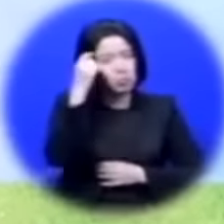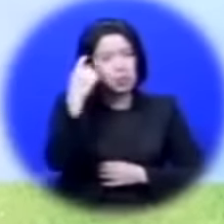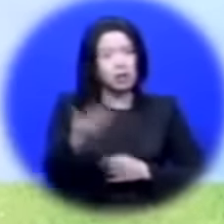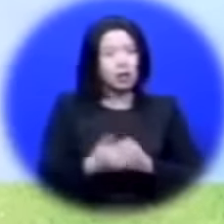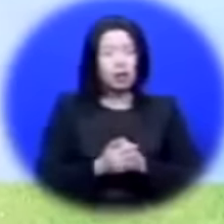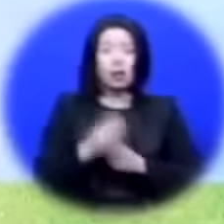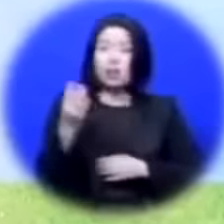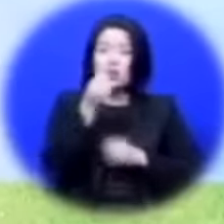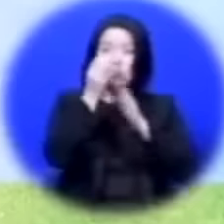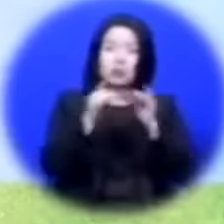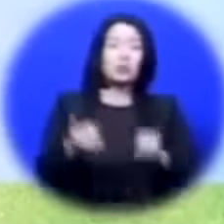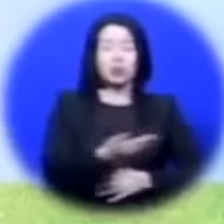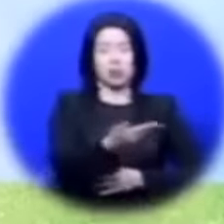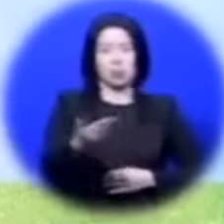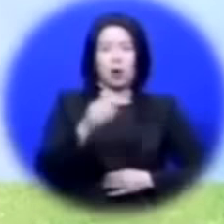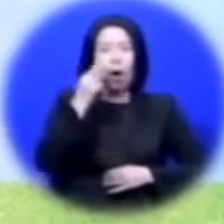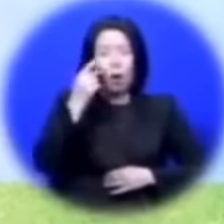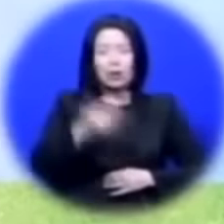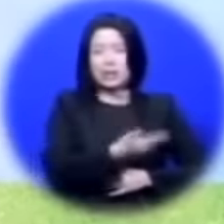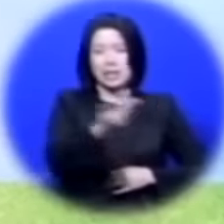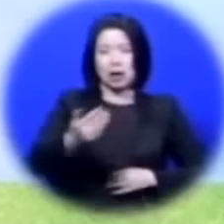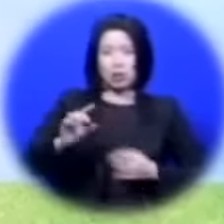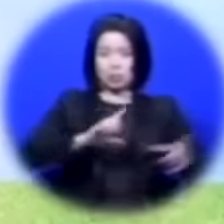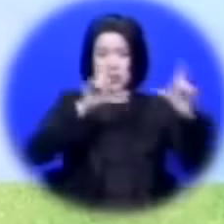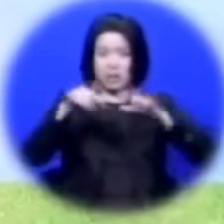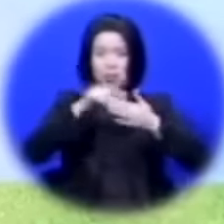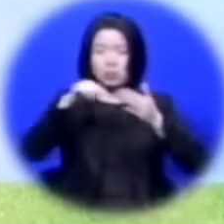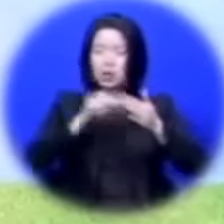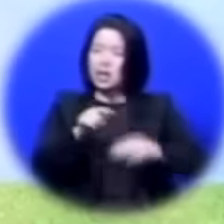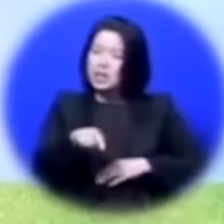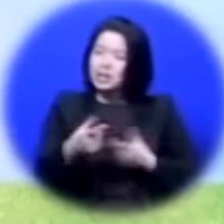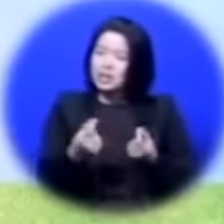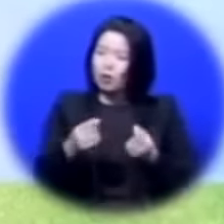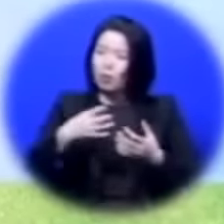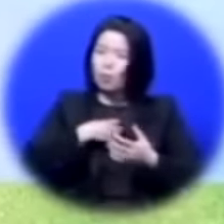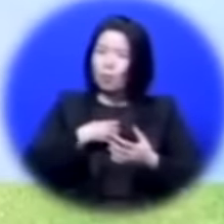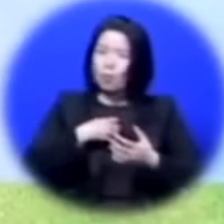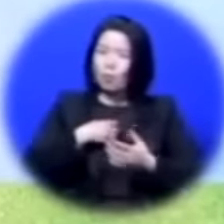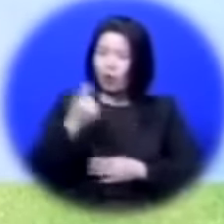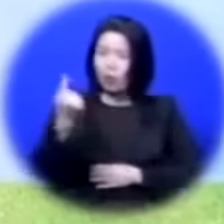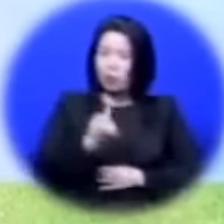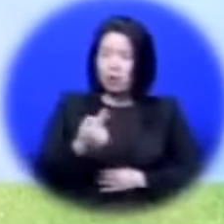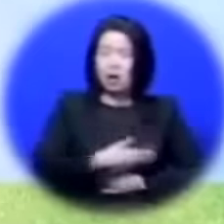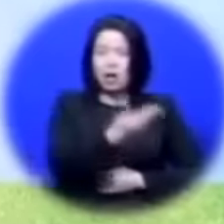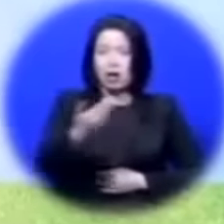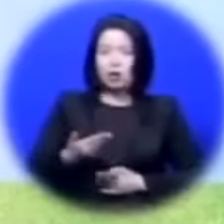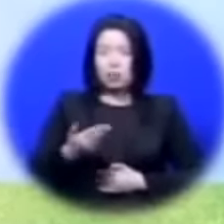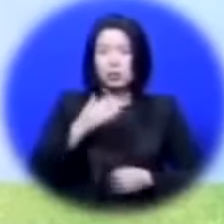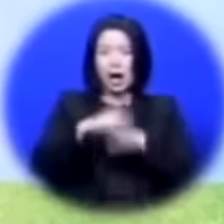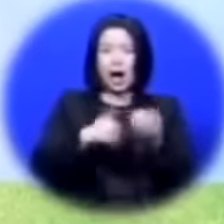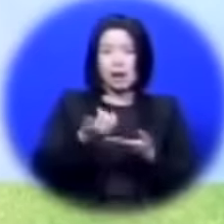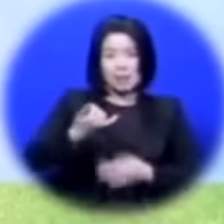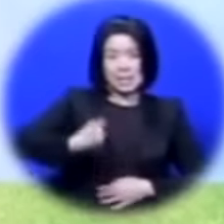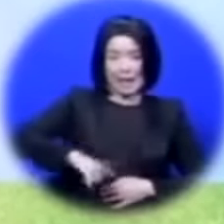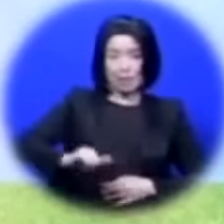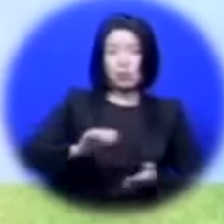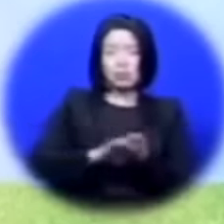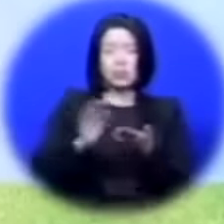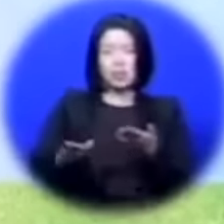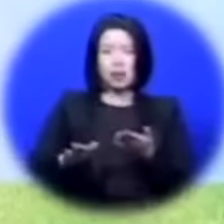여러분들 혹시 여러분의 삶속에 이런 위기가 오면 여러분은 하나님의 자녀들입니다